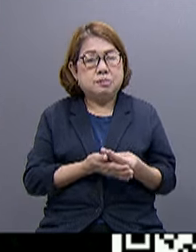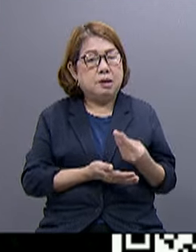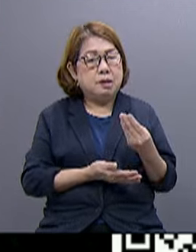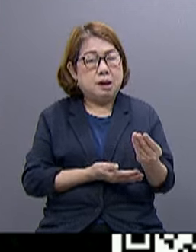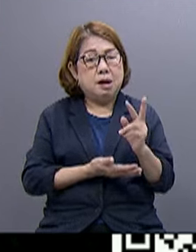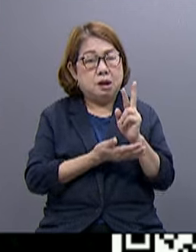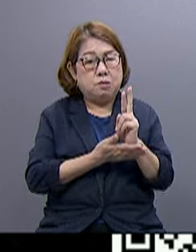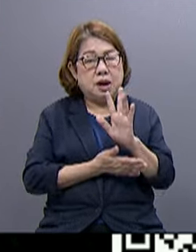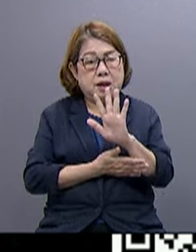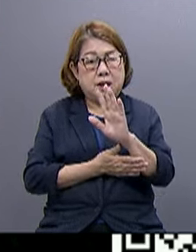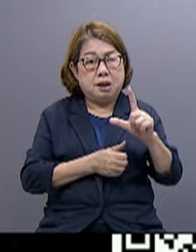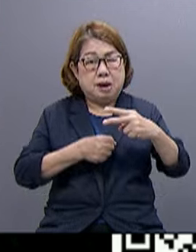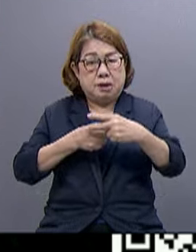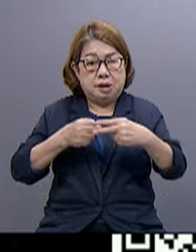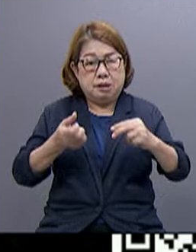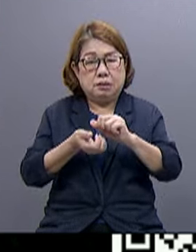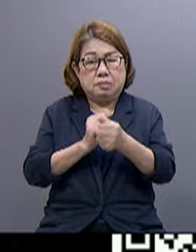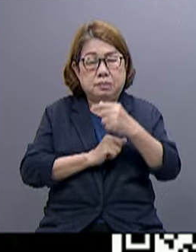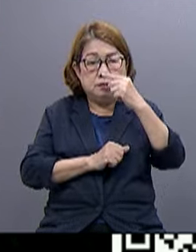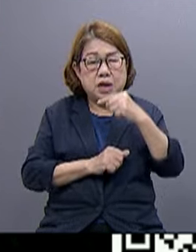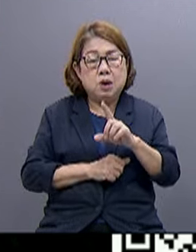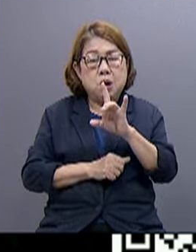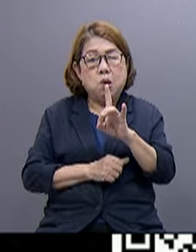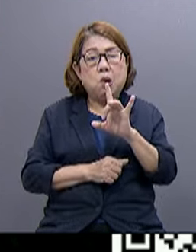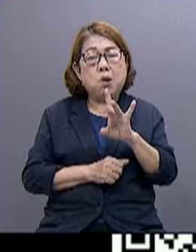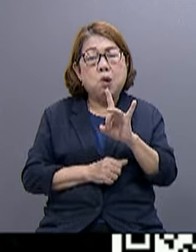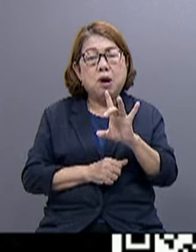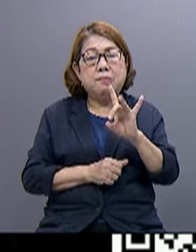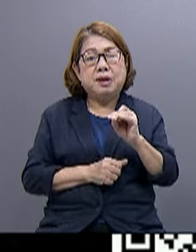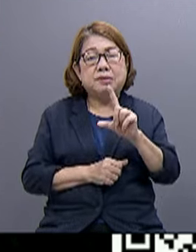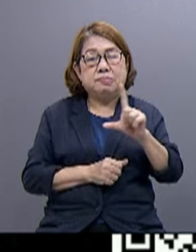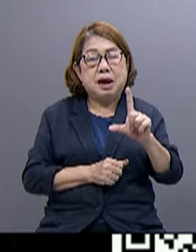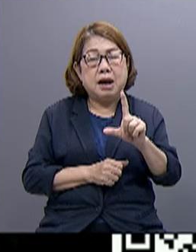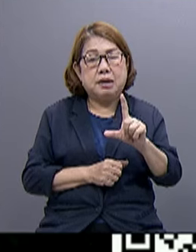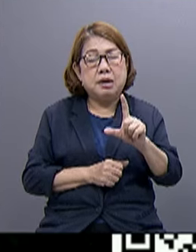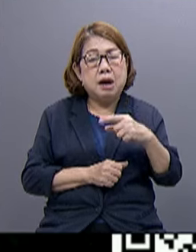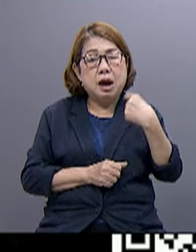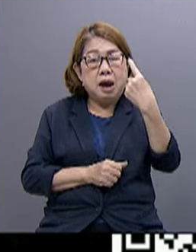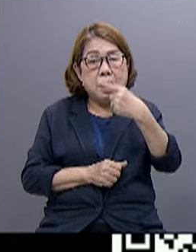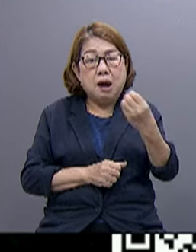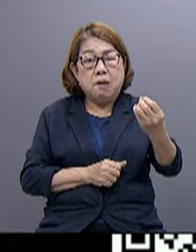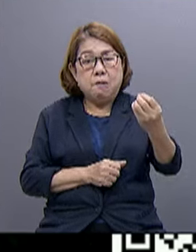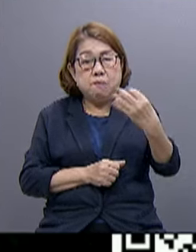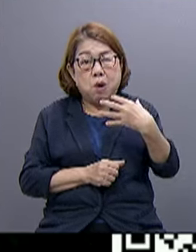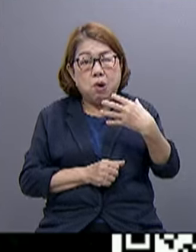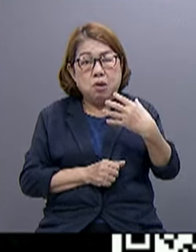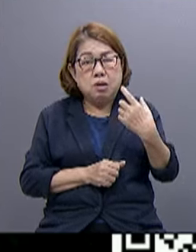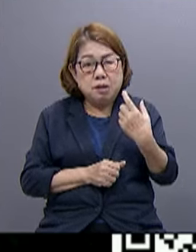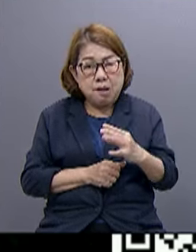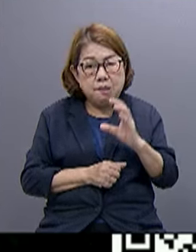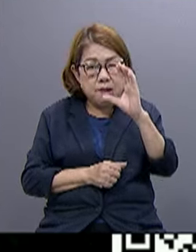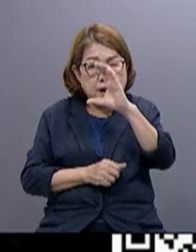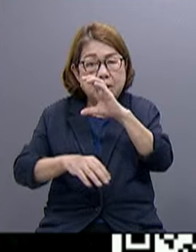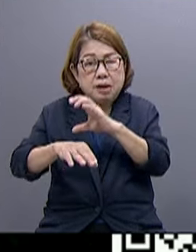าร์สหรัฐหรือราวๆ180ล้านบาทให้กับคนที่ให้เบาะแสและนำไปสู่การจับกุมชูเคอร์